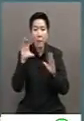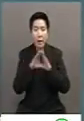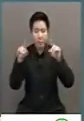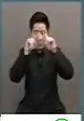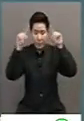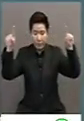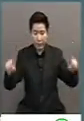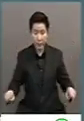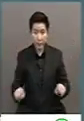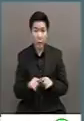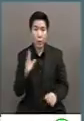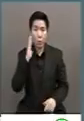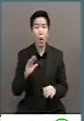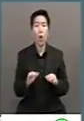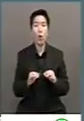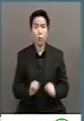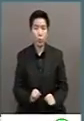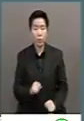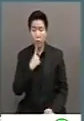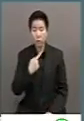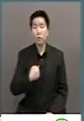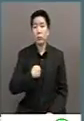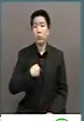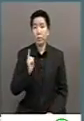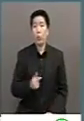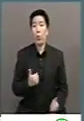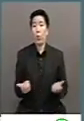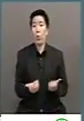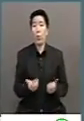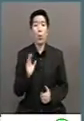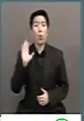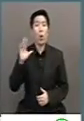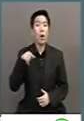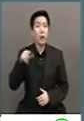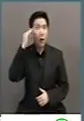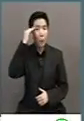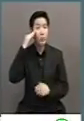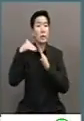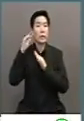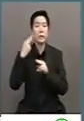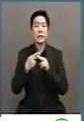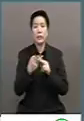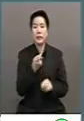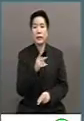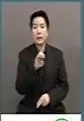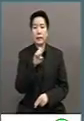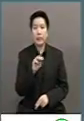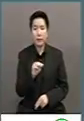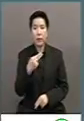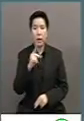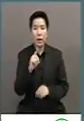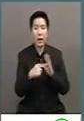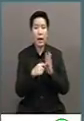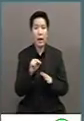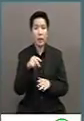เป็นชายหนุ่มคนหนึ่งที่เห็นและเขาอ้างตัวค่ะว่าเป็นลูกชายของคิมจองนัมมีชื่อว่าคิมฮันซอลในคลิปเขาแนะน